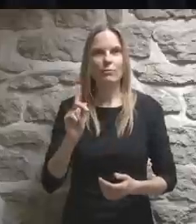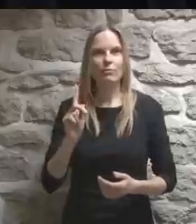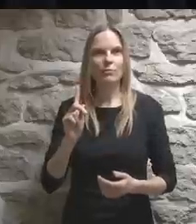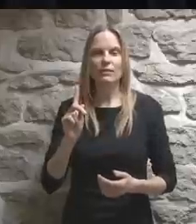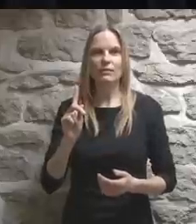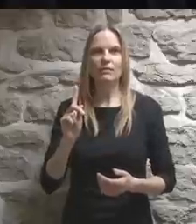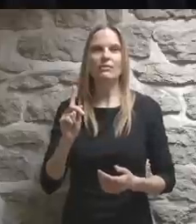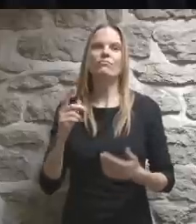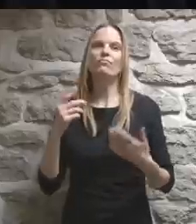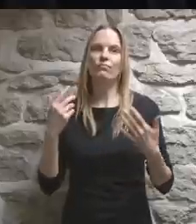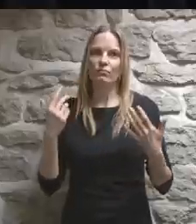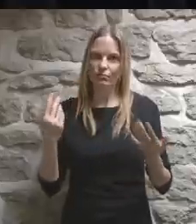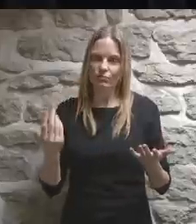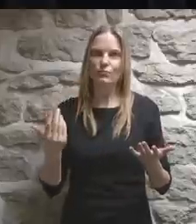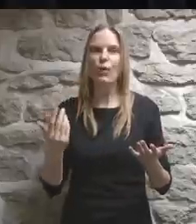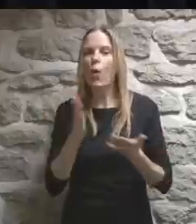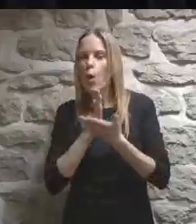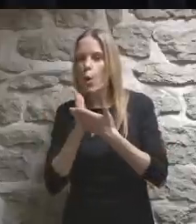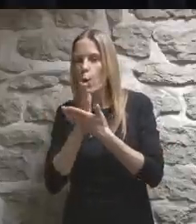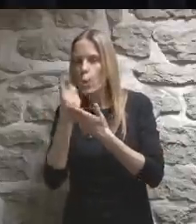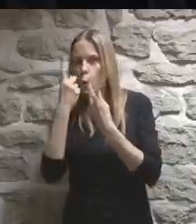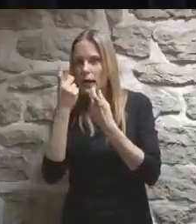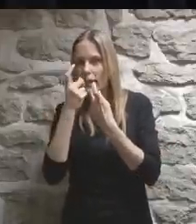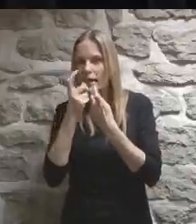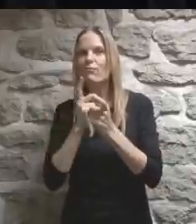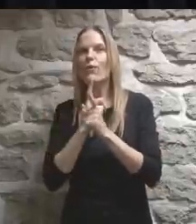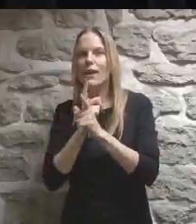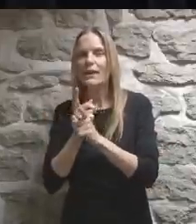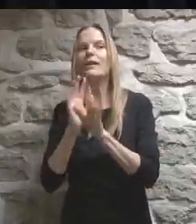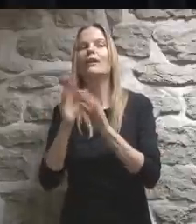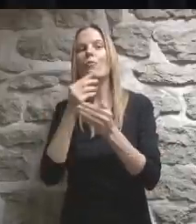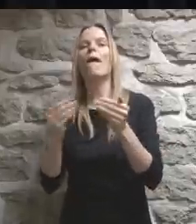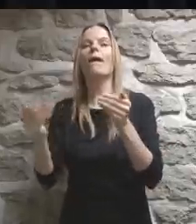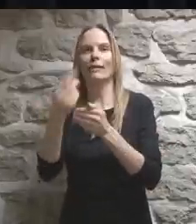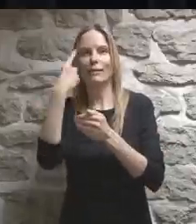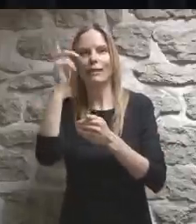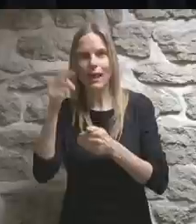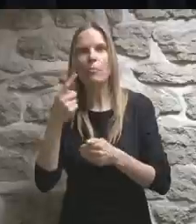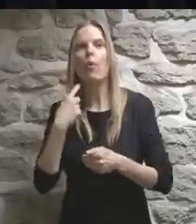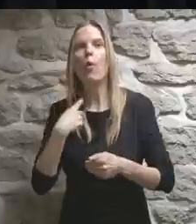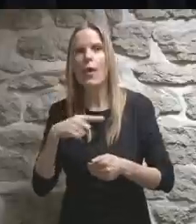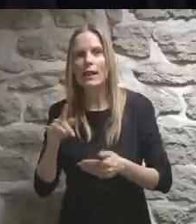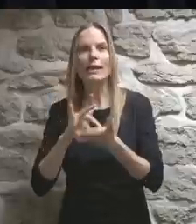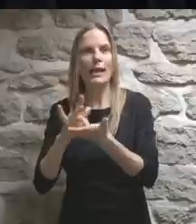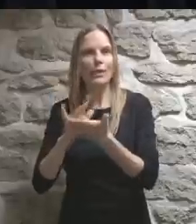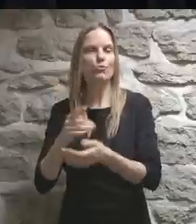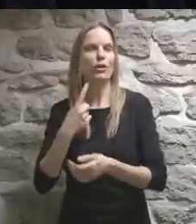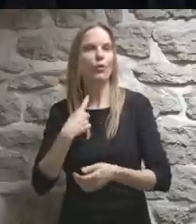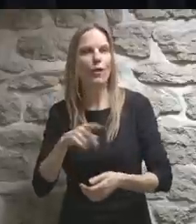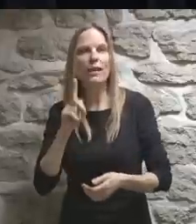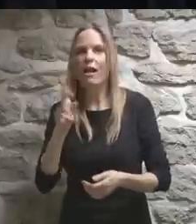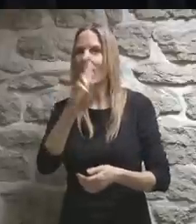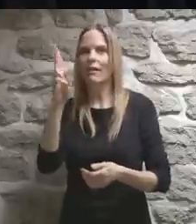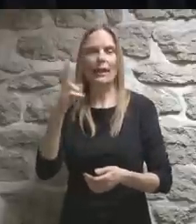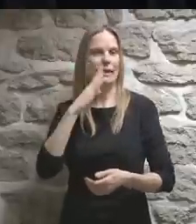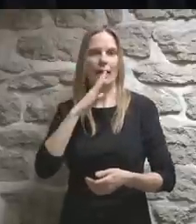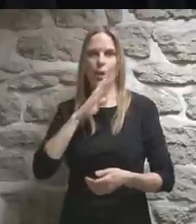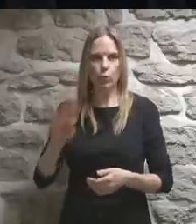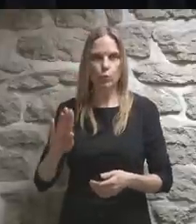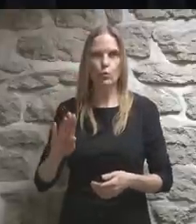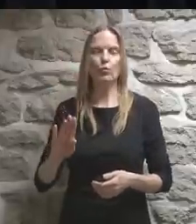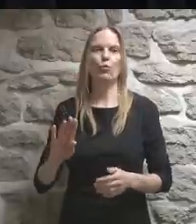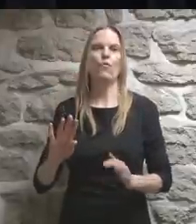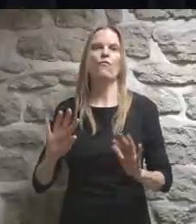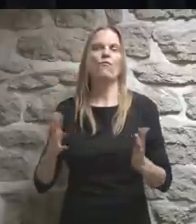ju tegelikult uure infopõhjal pikalt ennustatud, aga mida tegelikult mitte keegi ikkagi ei uskunud või